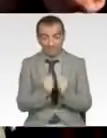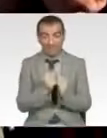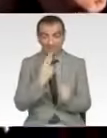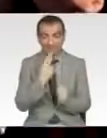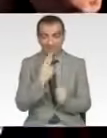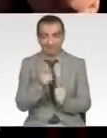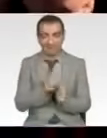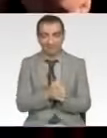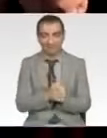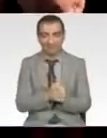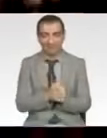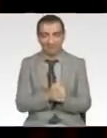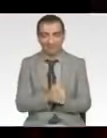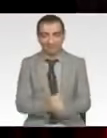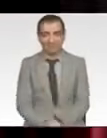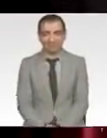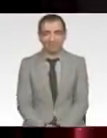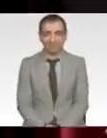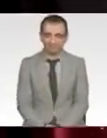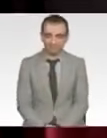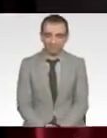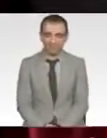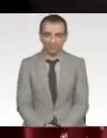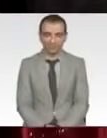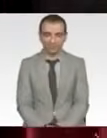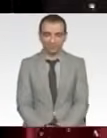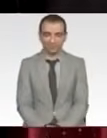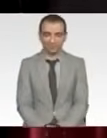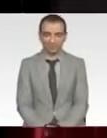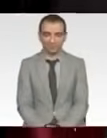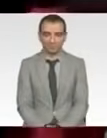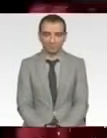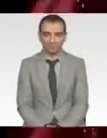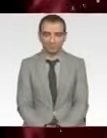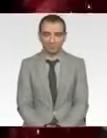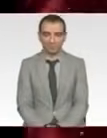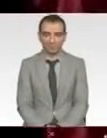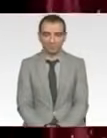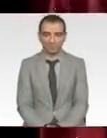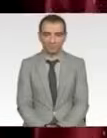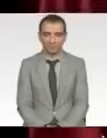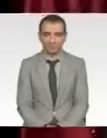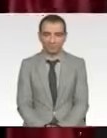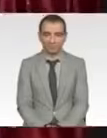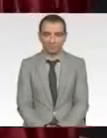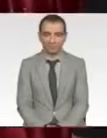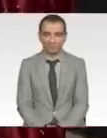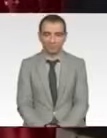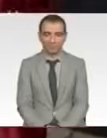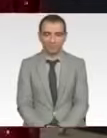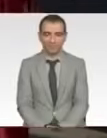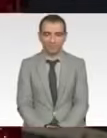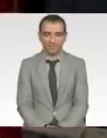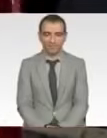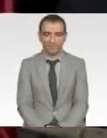tamam mı? Gel dağları aşalım,